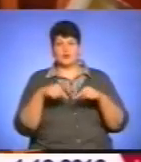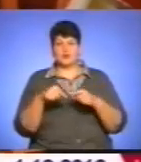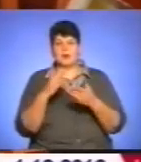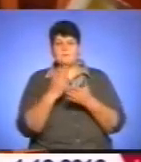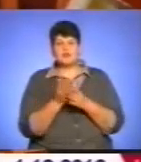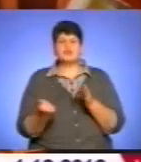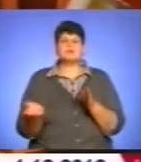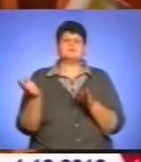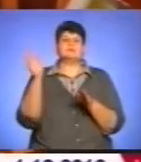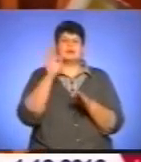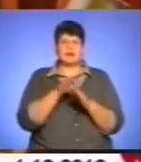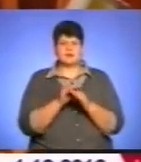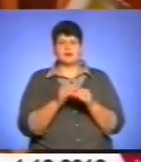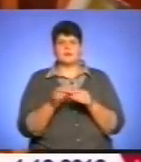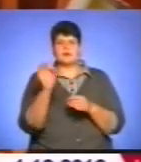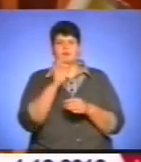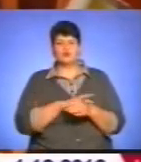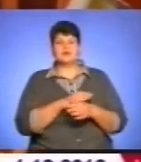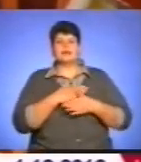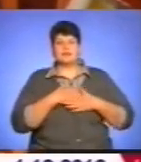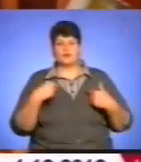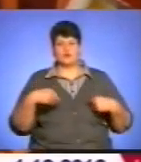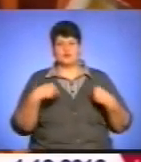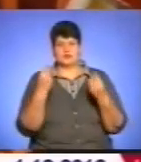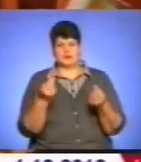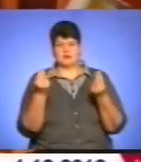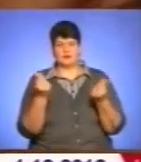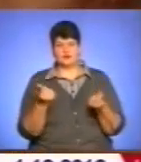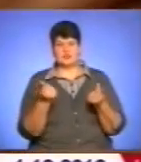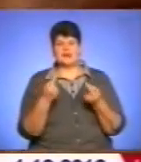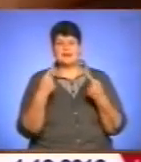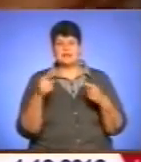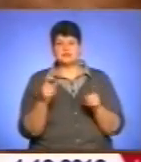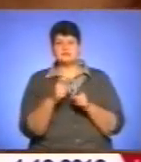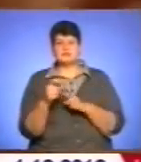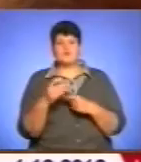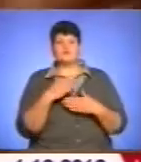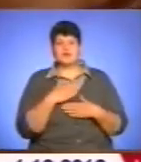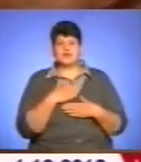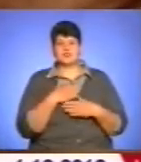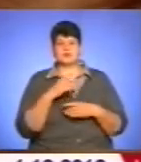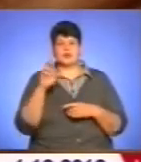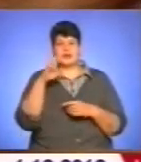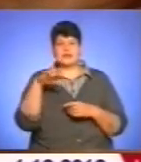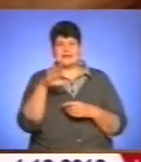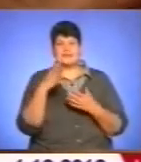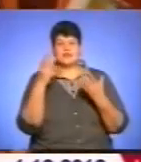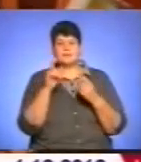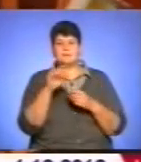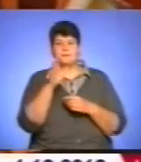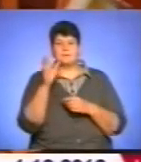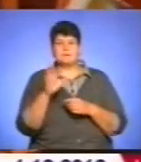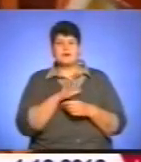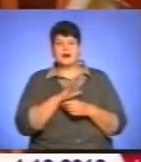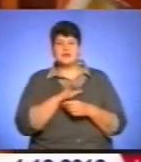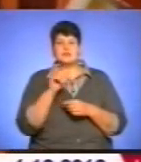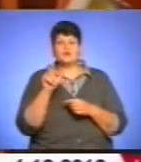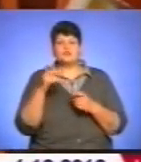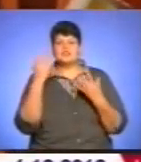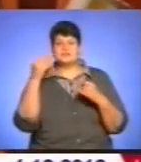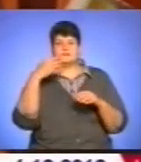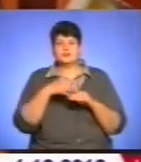надприбутки, навіть з надприбутки не хочуть дати грошей. Тобто, іншими словами, в нашій країні багаті люди ще не ідентифікують себе. Це багаті, які